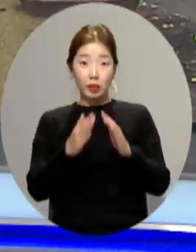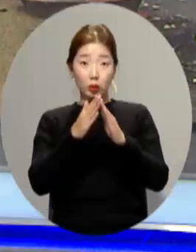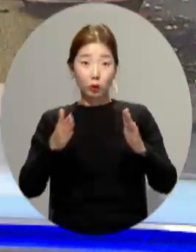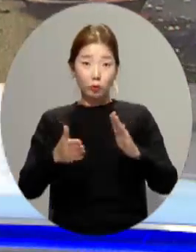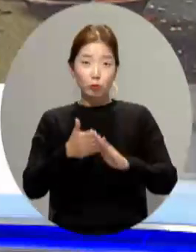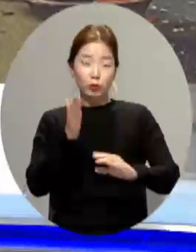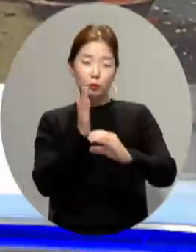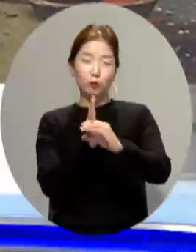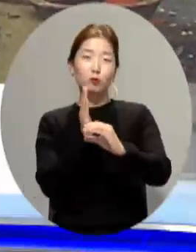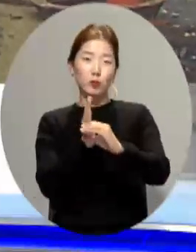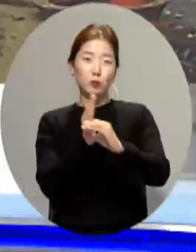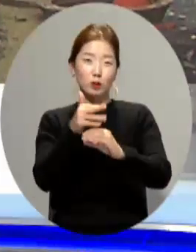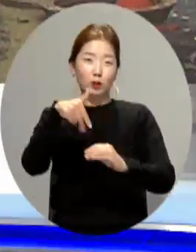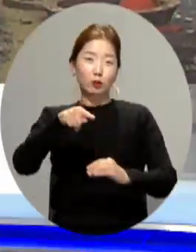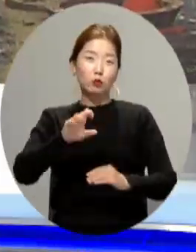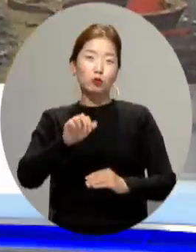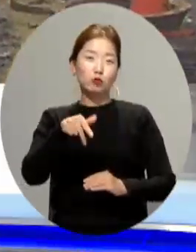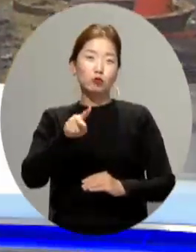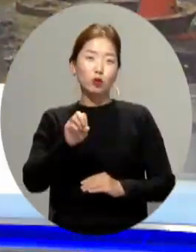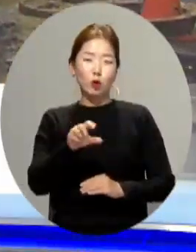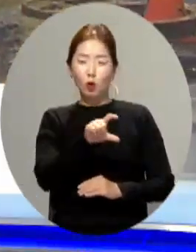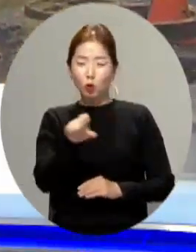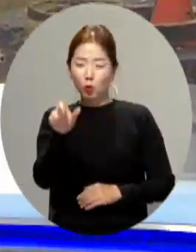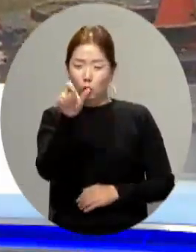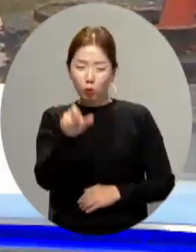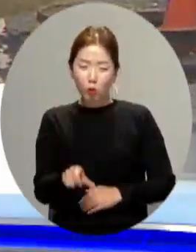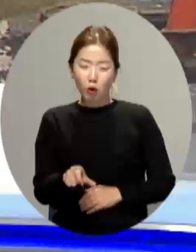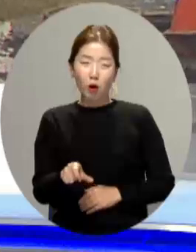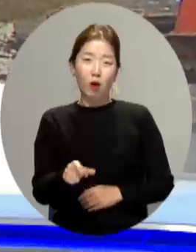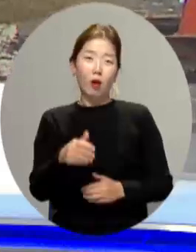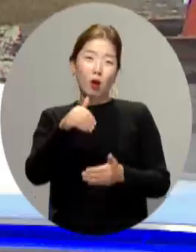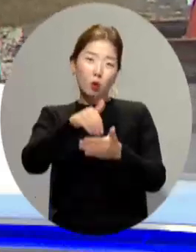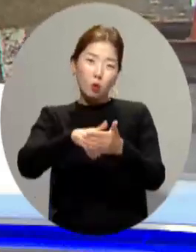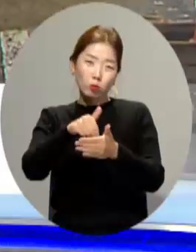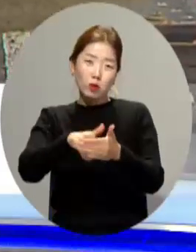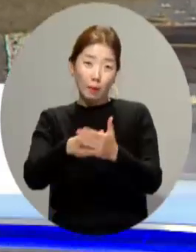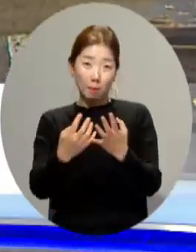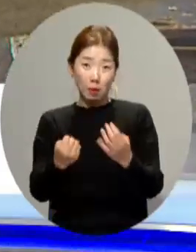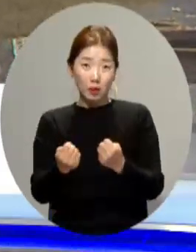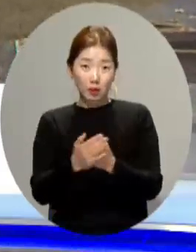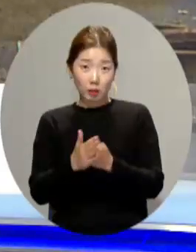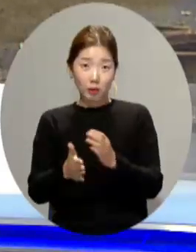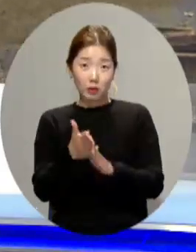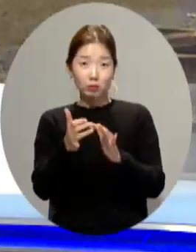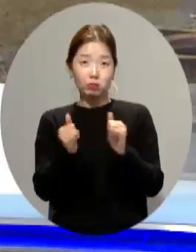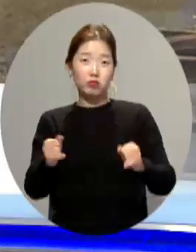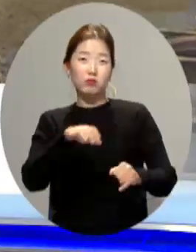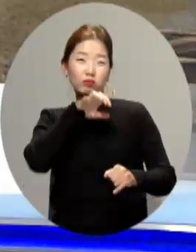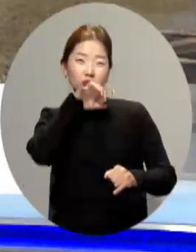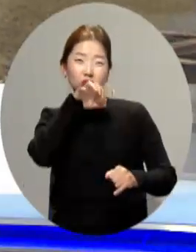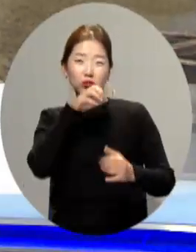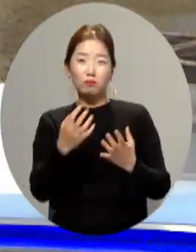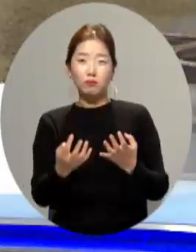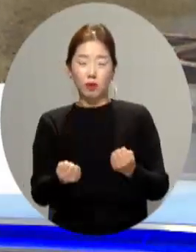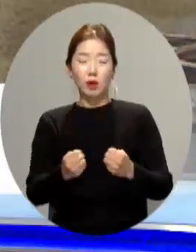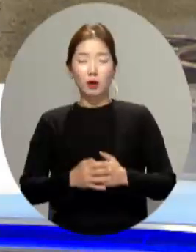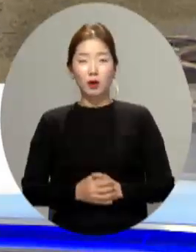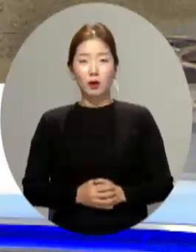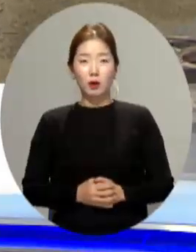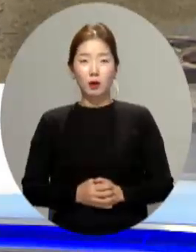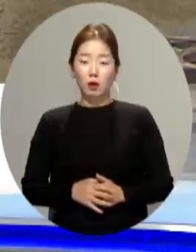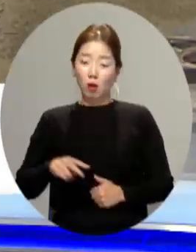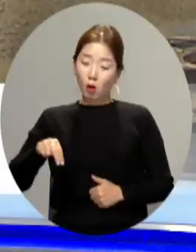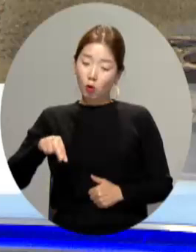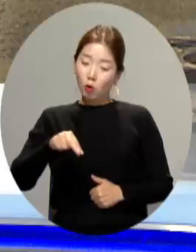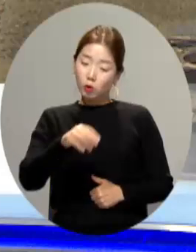전주시의 중심도로인 충경로가 벌써 몇 년째 공사장으로 방치되면서 시민들의 불만이 비등합니다.